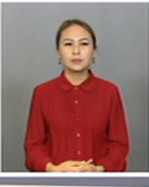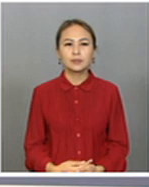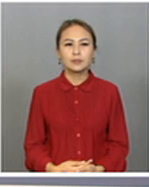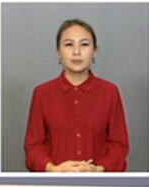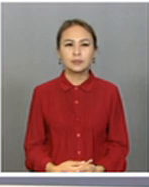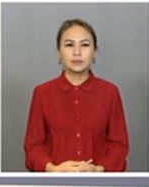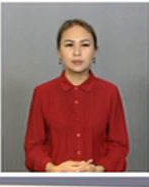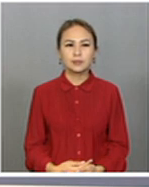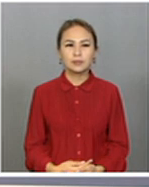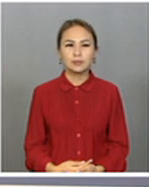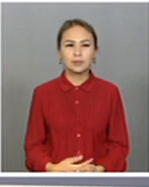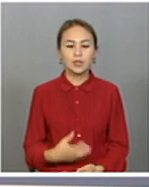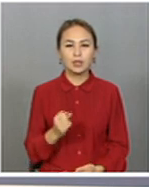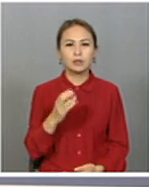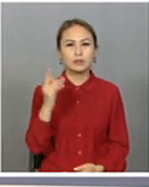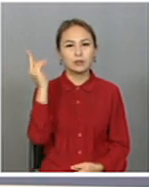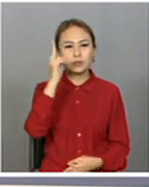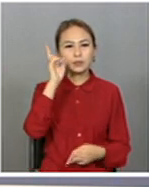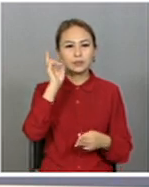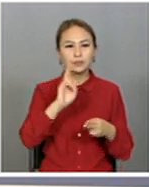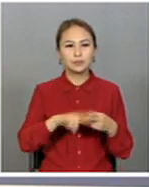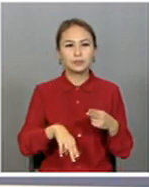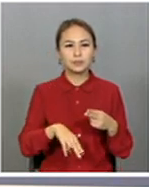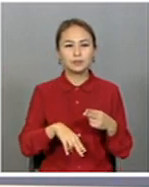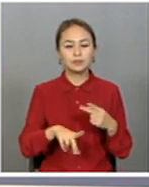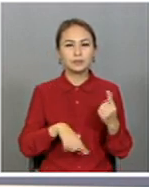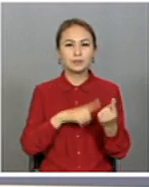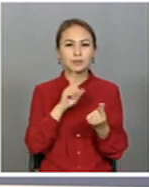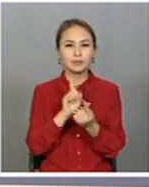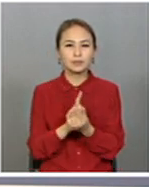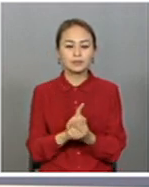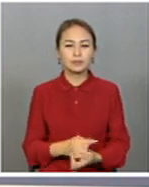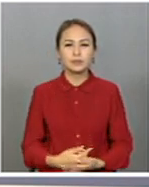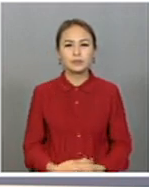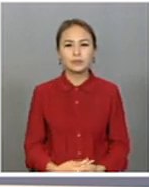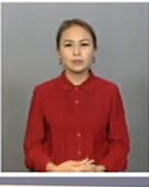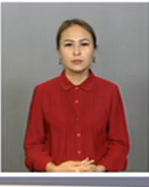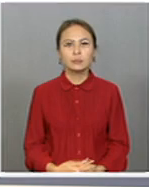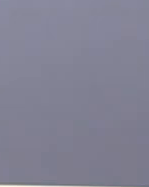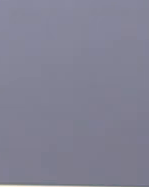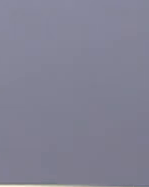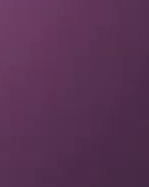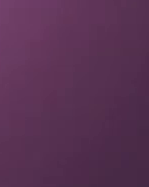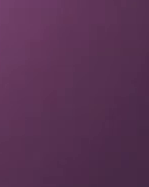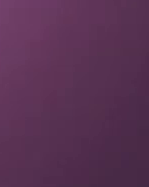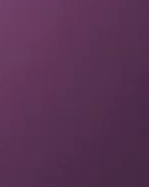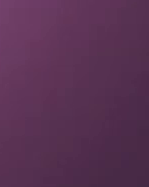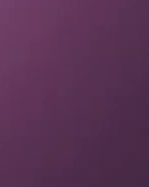А наш урок подошел к концу. Я прощаюсь с вами. До скорой встречи!